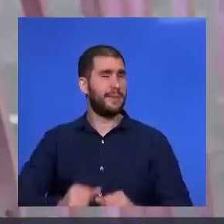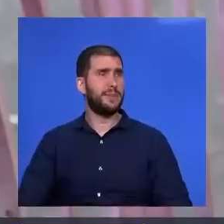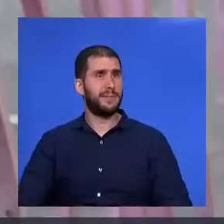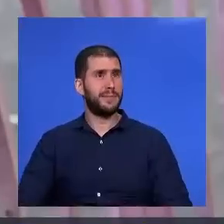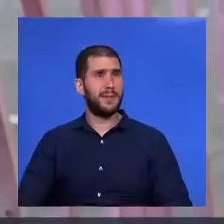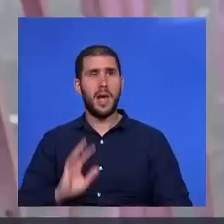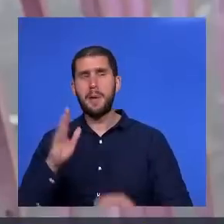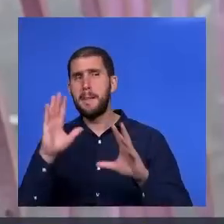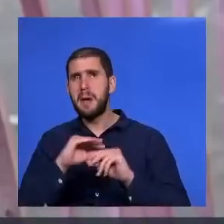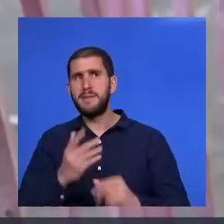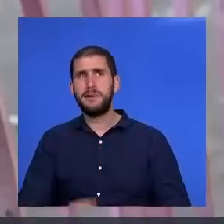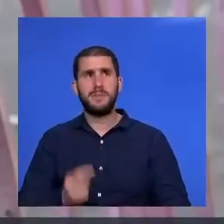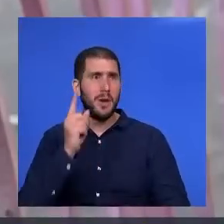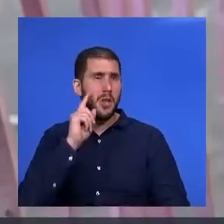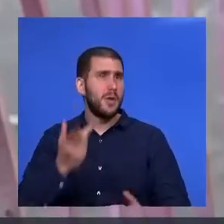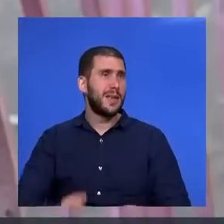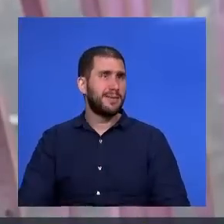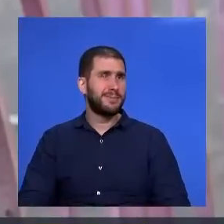למה